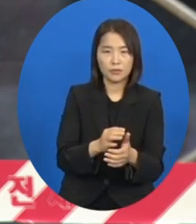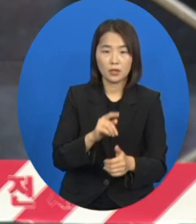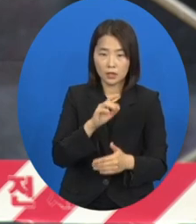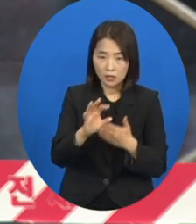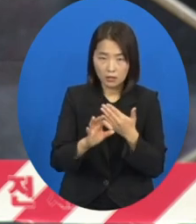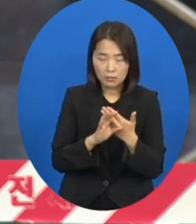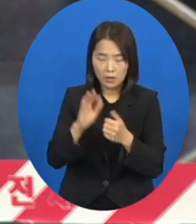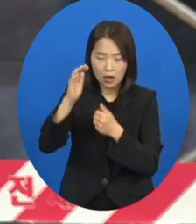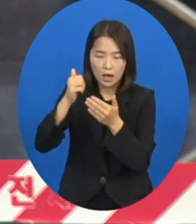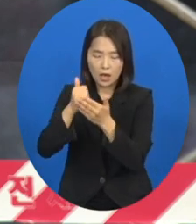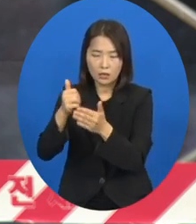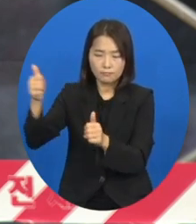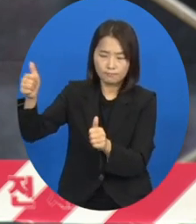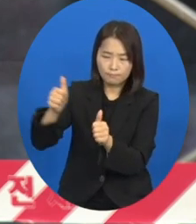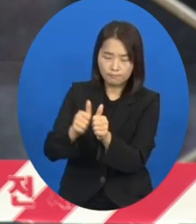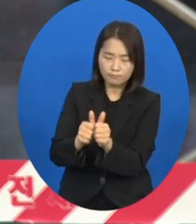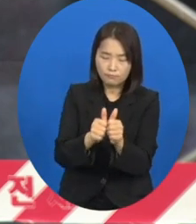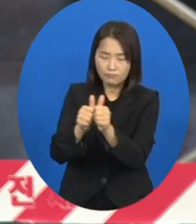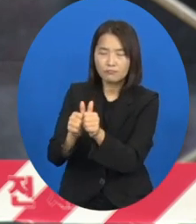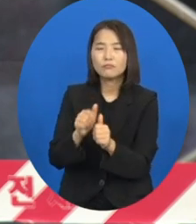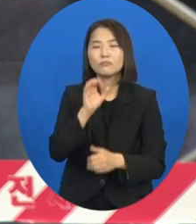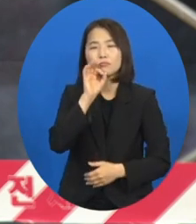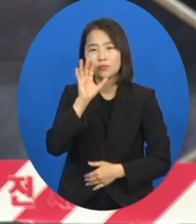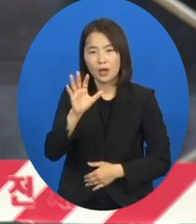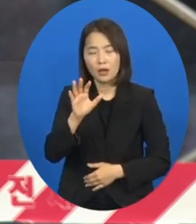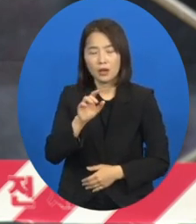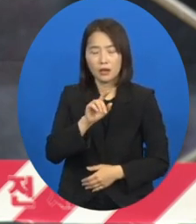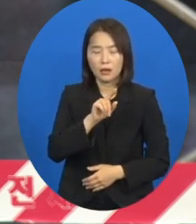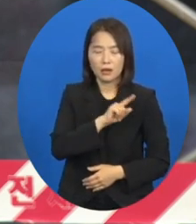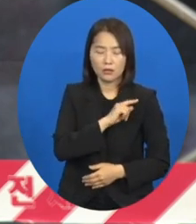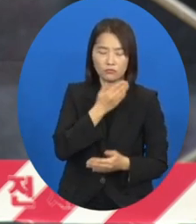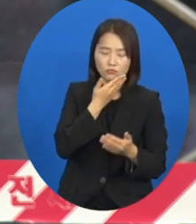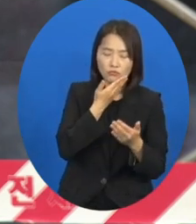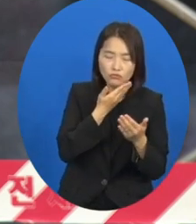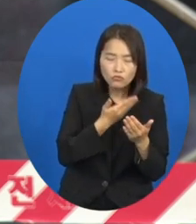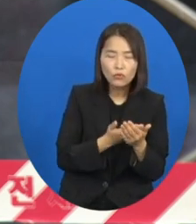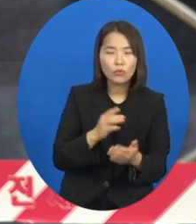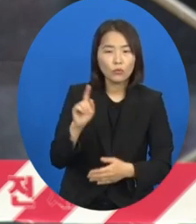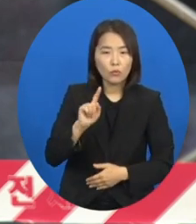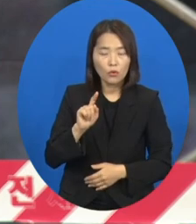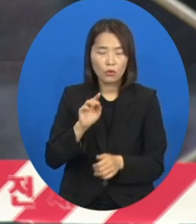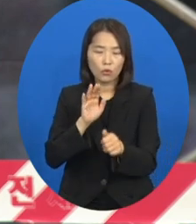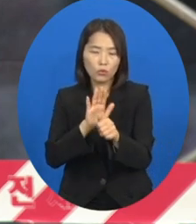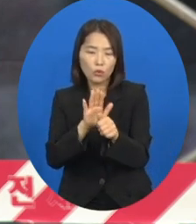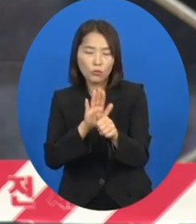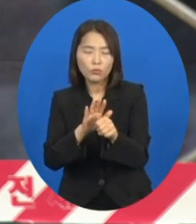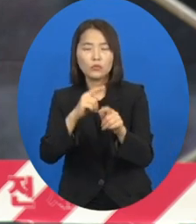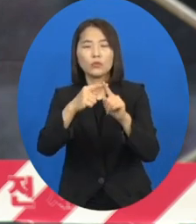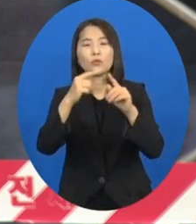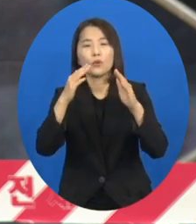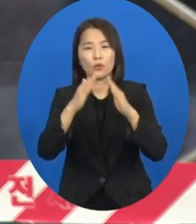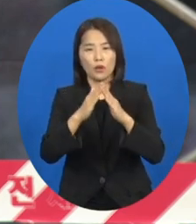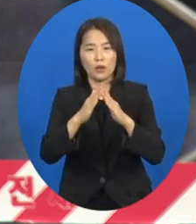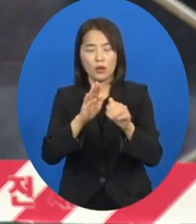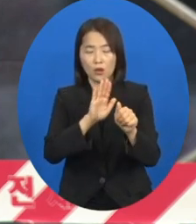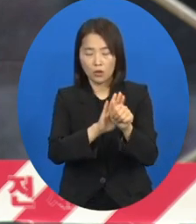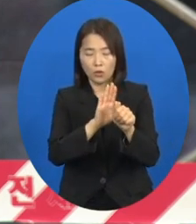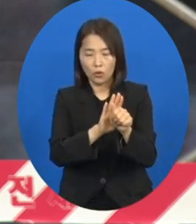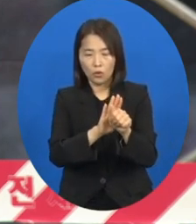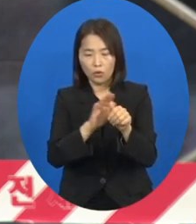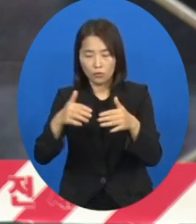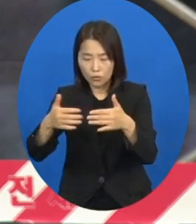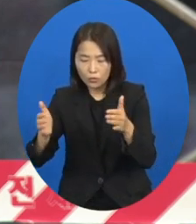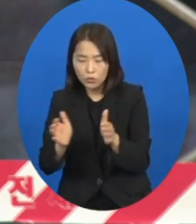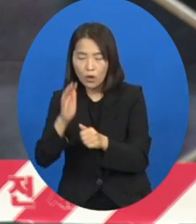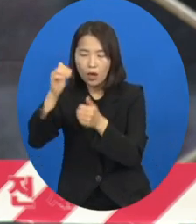하나님이 함께 하실 수 없습니다. 가장 중요한 모토는 도와주는 교회입니다. 돕는 쪽에 하나님이